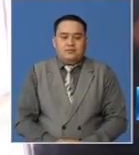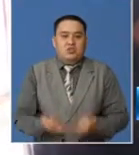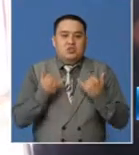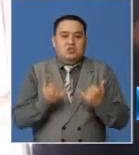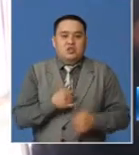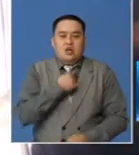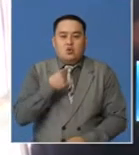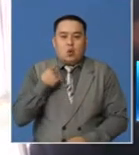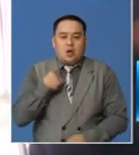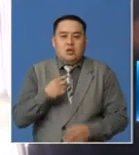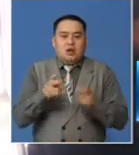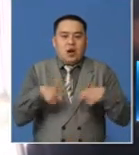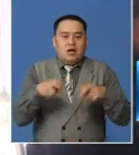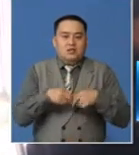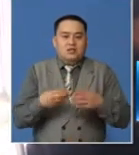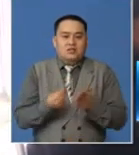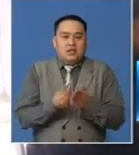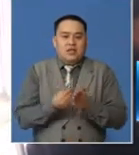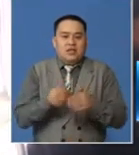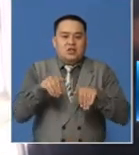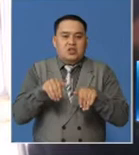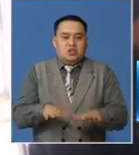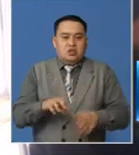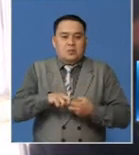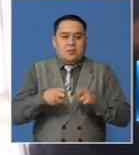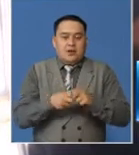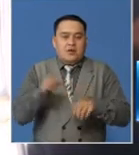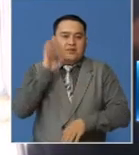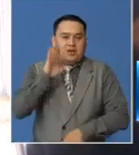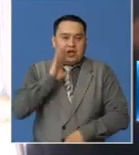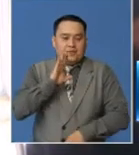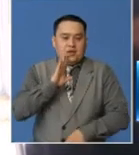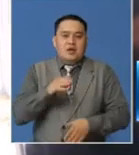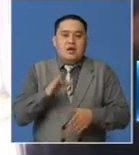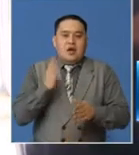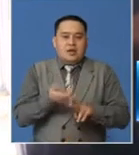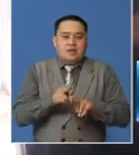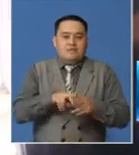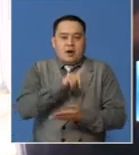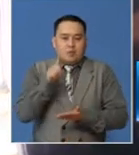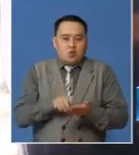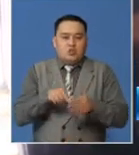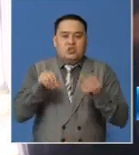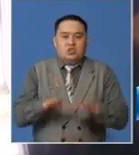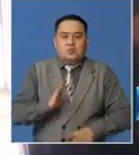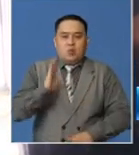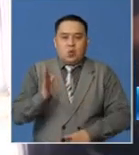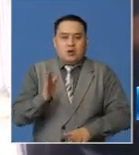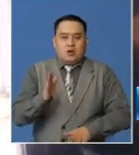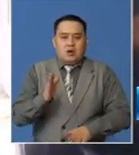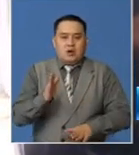Сейчас из областного бюджета рассматриваются средства для решения проблемы с питьевой водой. В скором времени и этот вопрос найдет свое решение. А